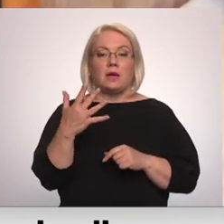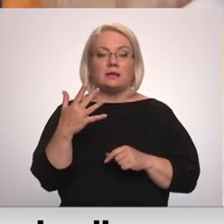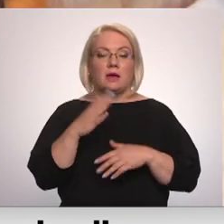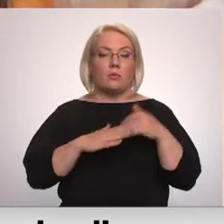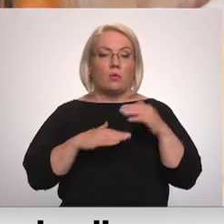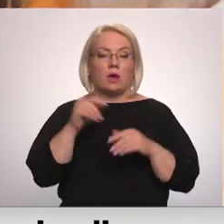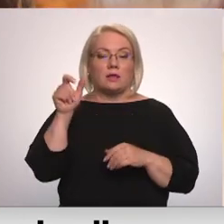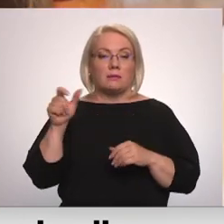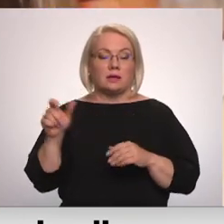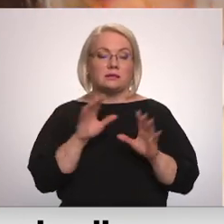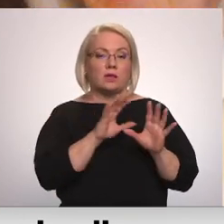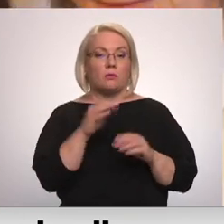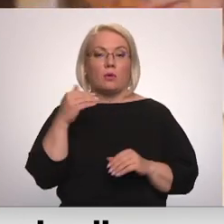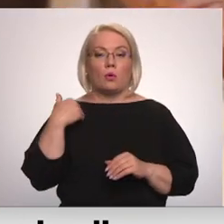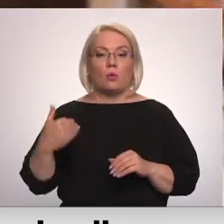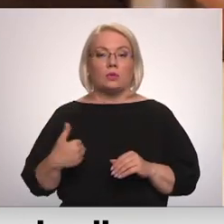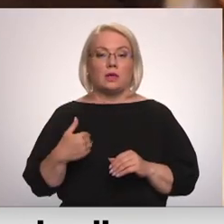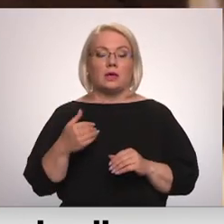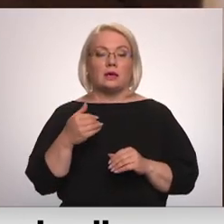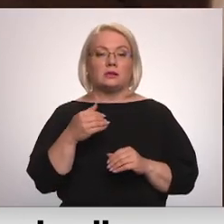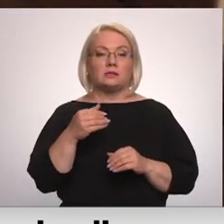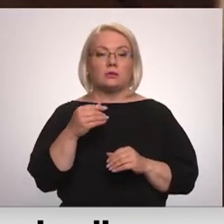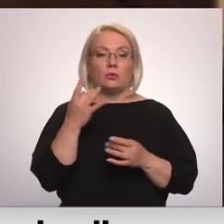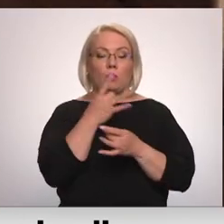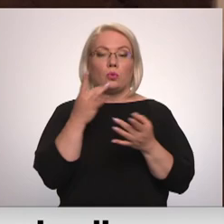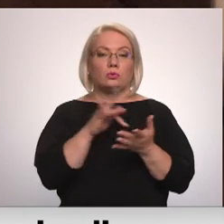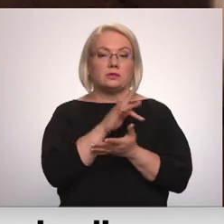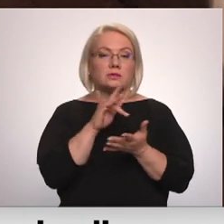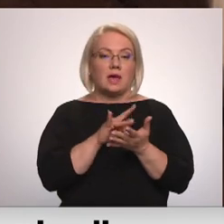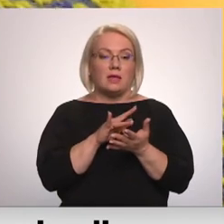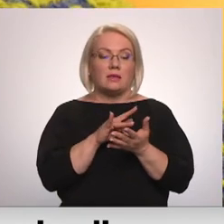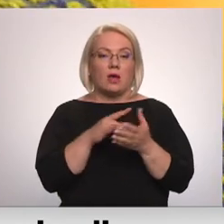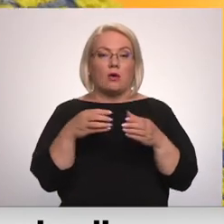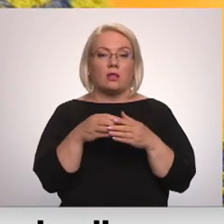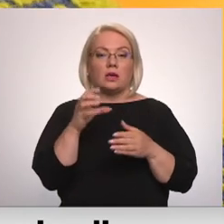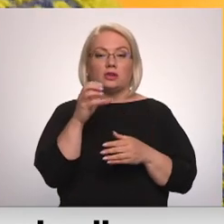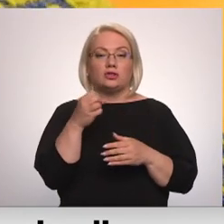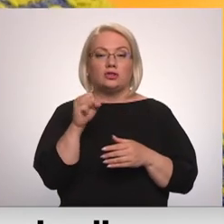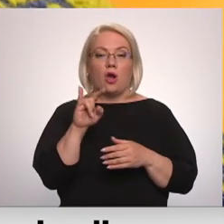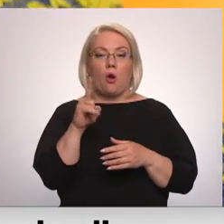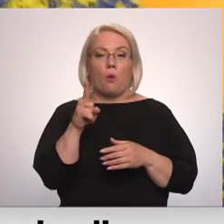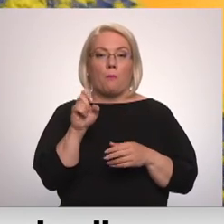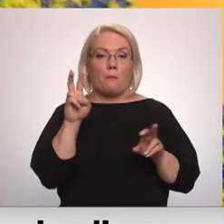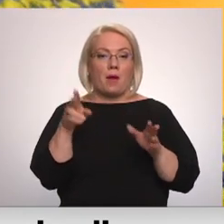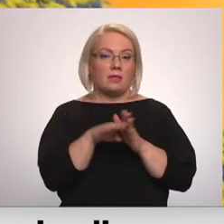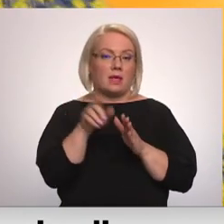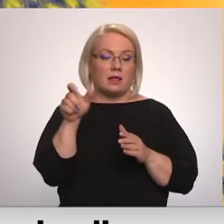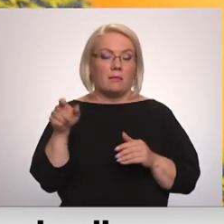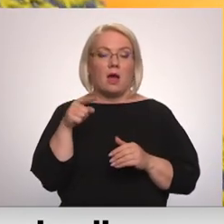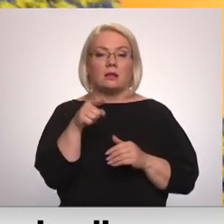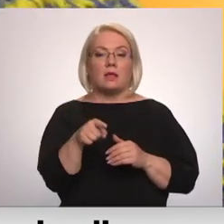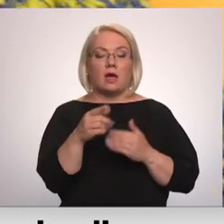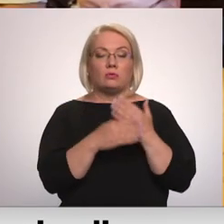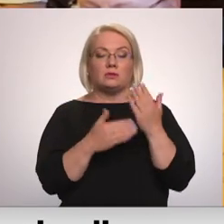Islandes sarūpējušas Kuldīgas kultūras centra rokdarbu kopas Čaupe dalībnieces. Cimda fragmentu ar šādu valnīšu paraugu